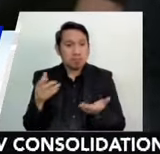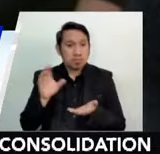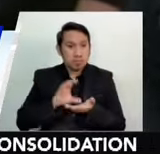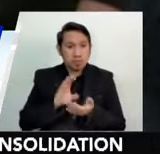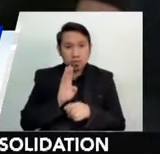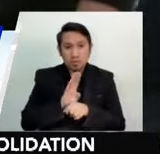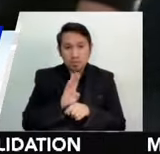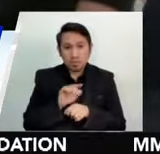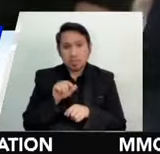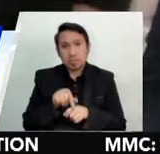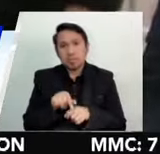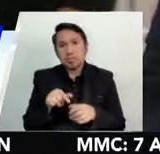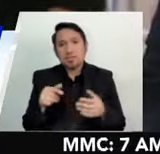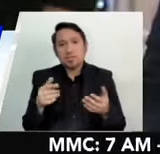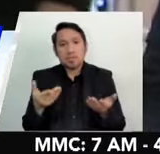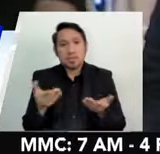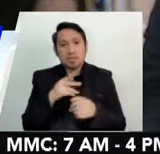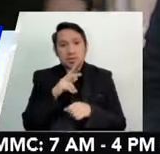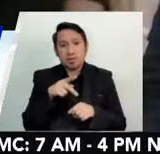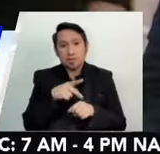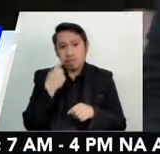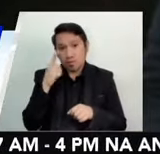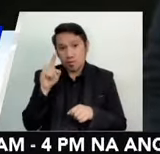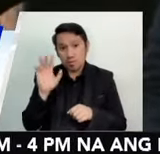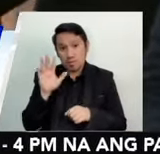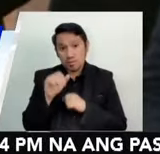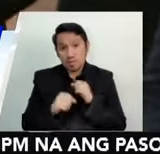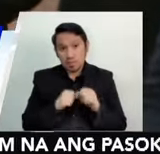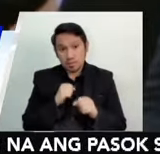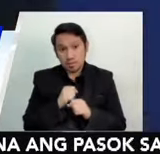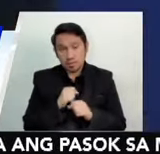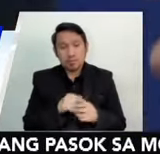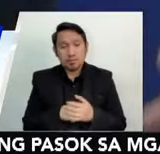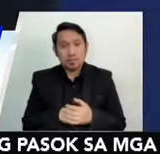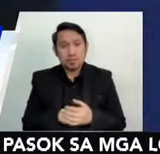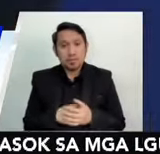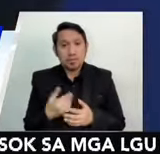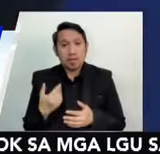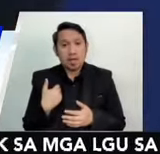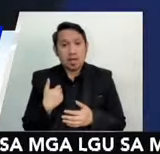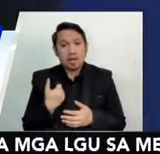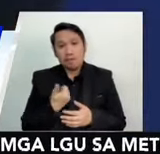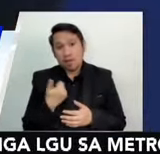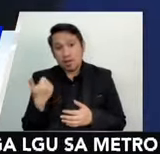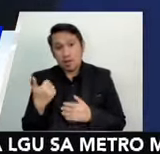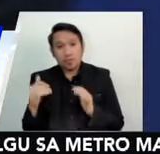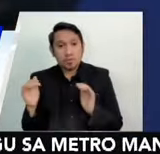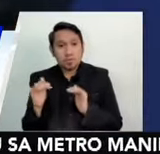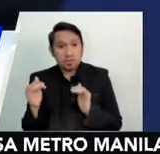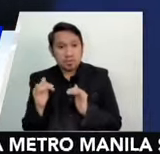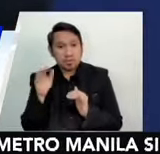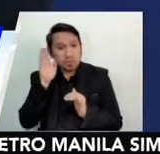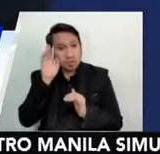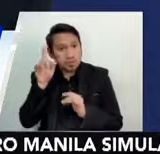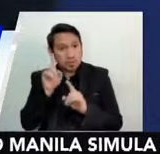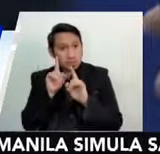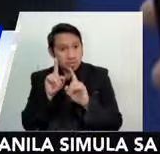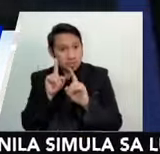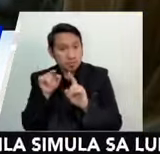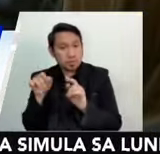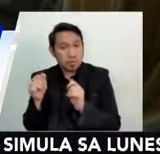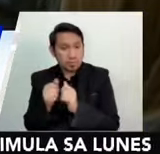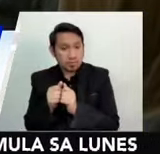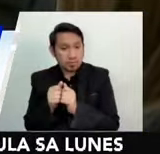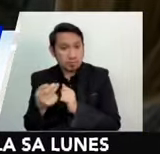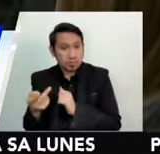na ito sa loob ng 5 taon. Sa biyaheng ito, may hiwalay pang bilateral meeting si Pangulong Bongbong Marcos kay President Biden at nakatakda rin